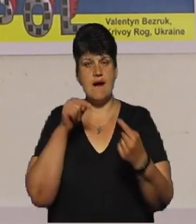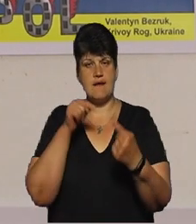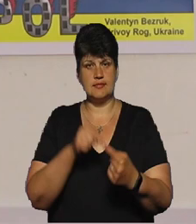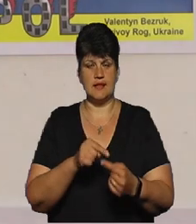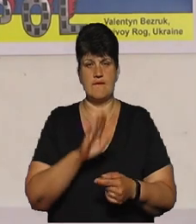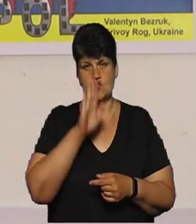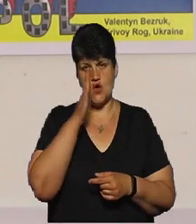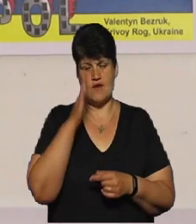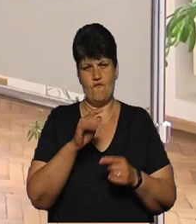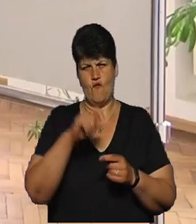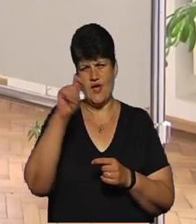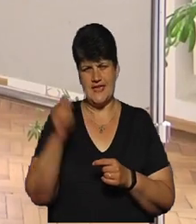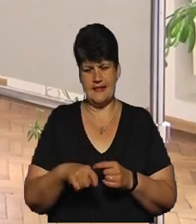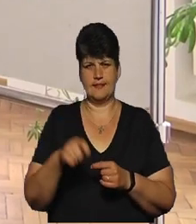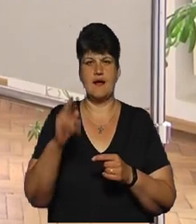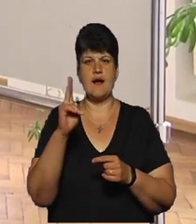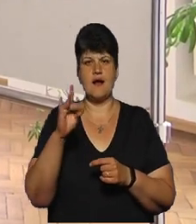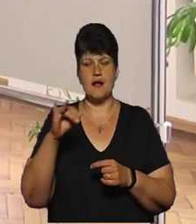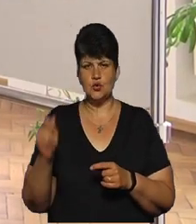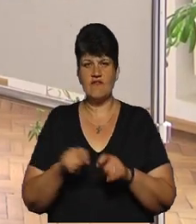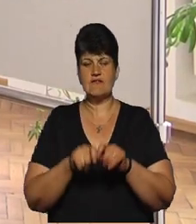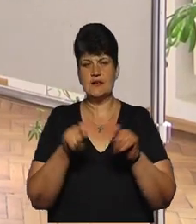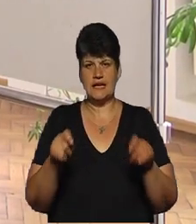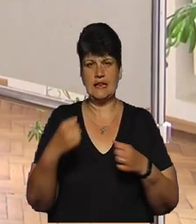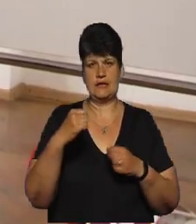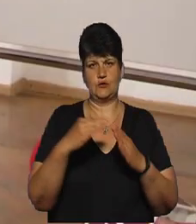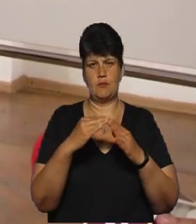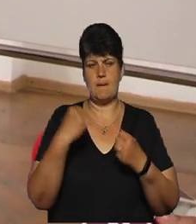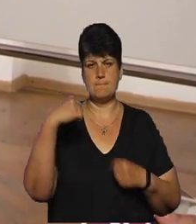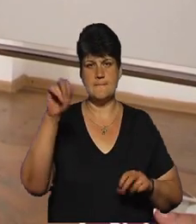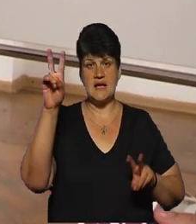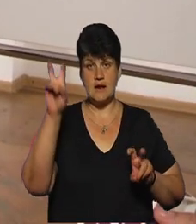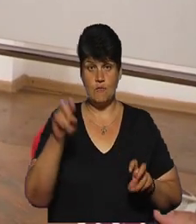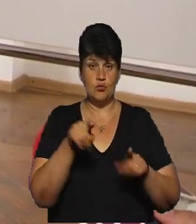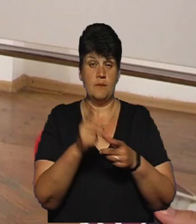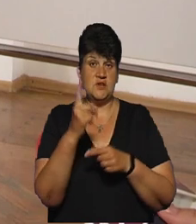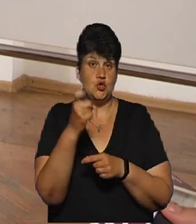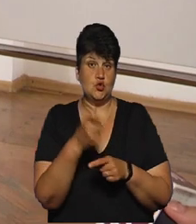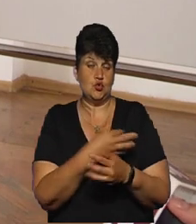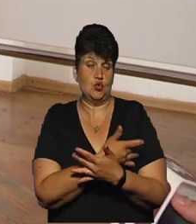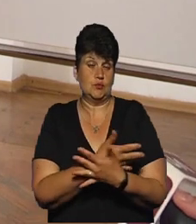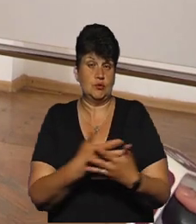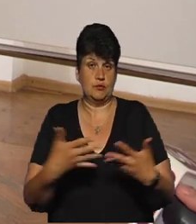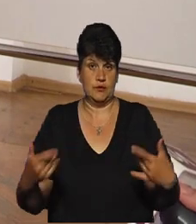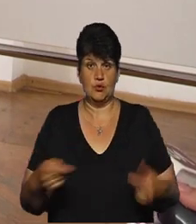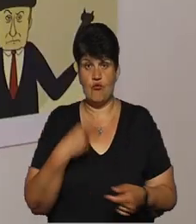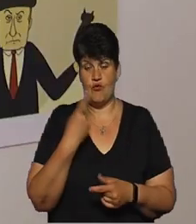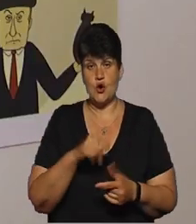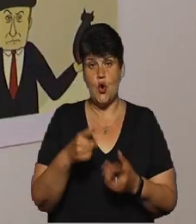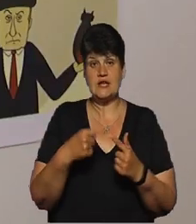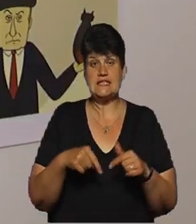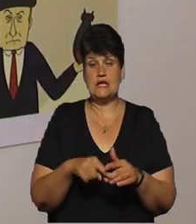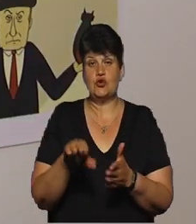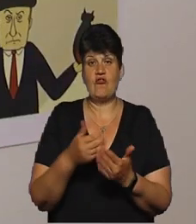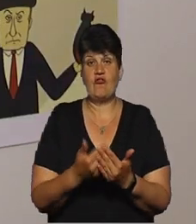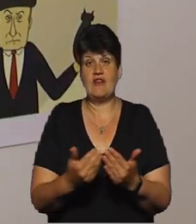домі «Перемога». Тут більше 150 робіт українських та зарубіжних художників, каже ініціаторка виставки Тетяна Чичкалюк. На карикатурах